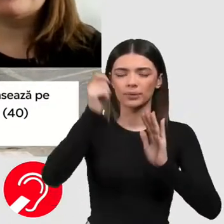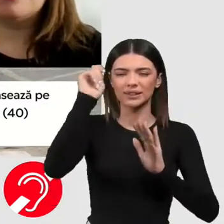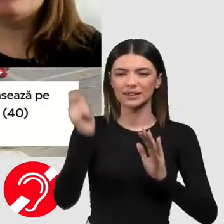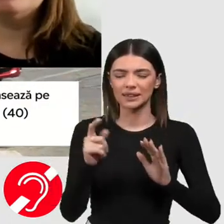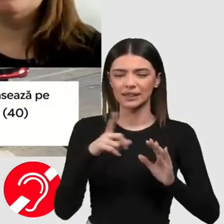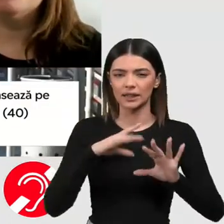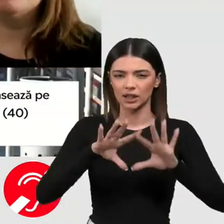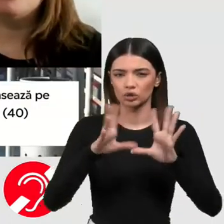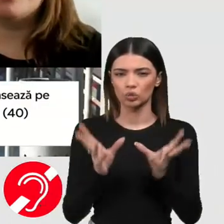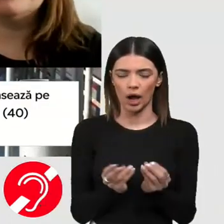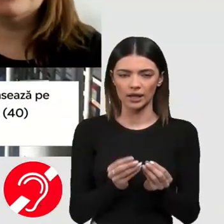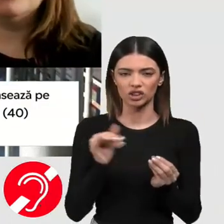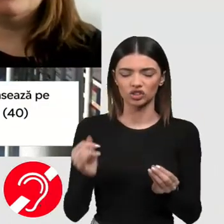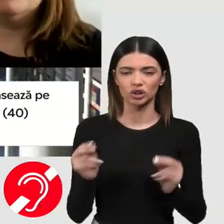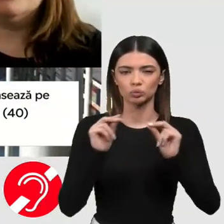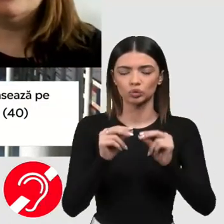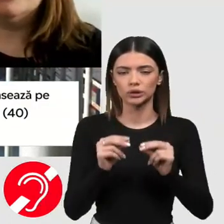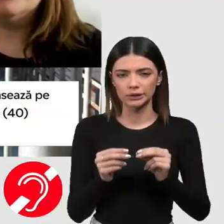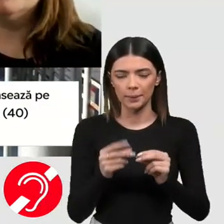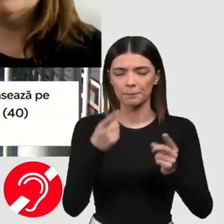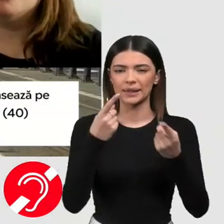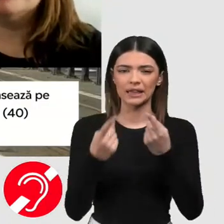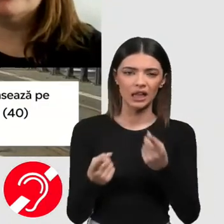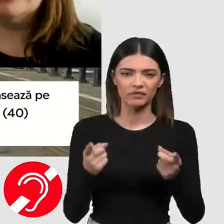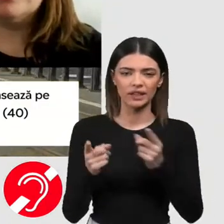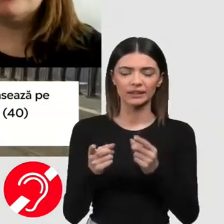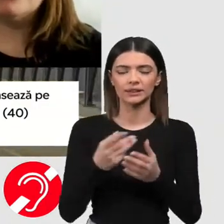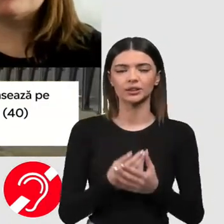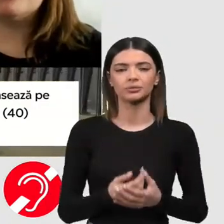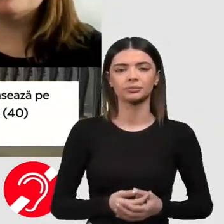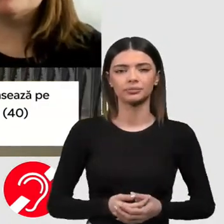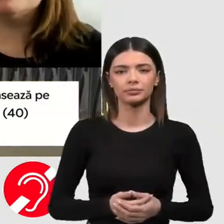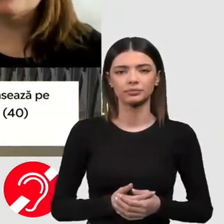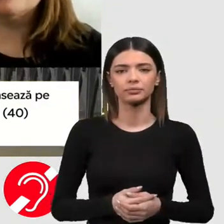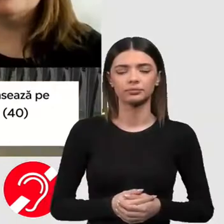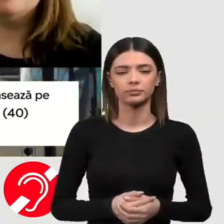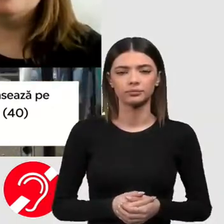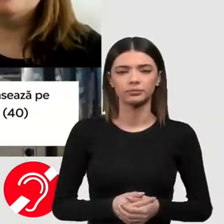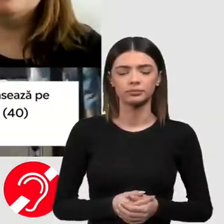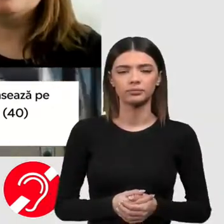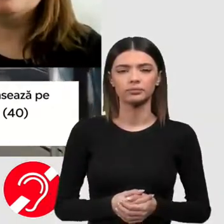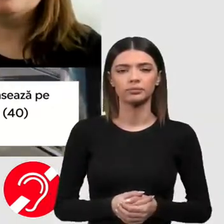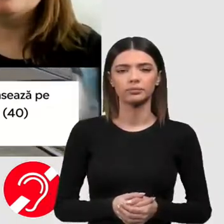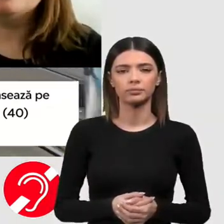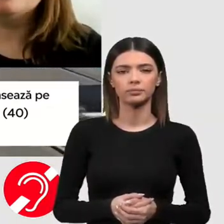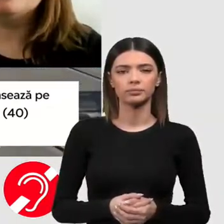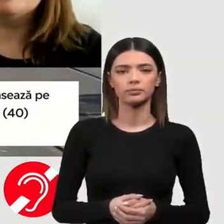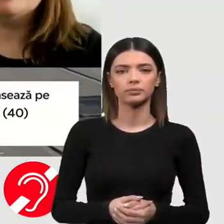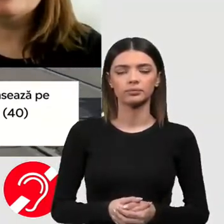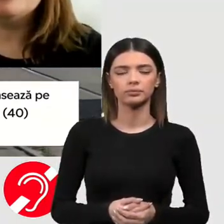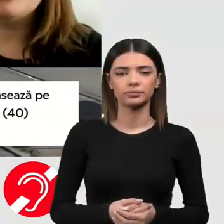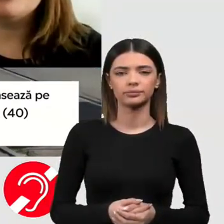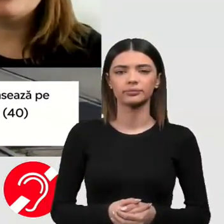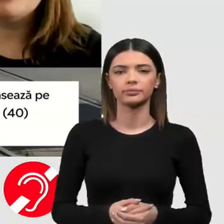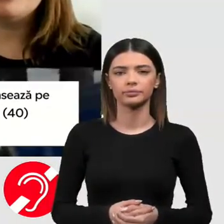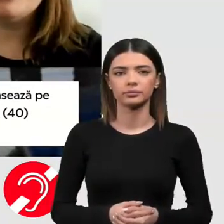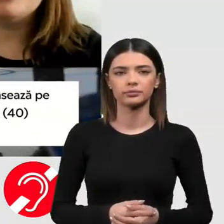în clasament și grupate în mod corespunzător. Mulțumesc, Laura, pentru